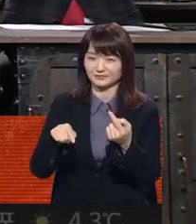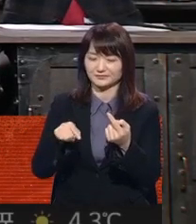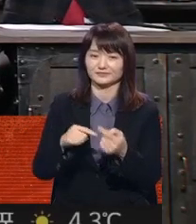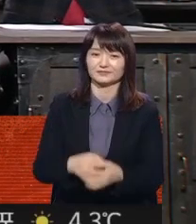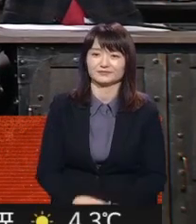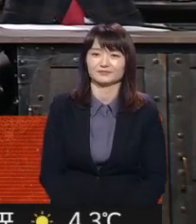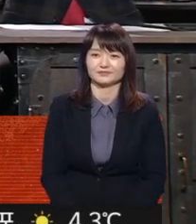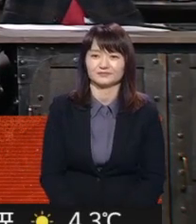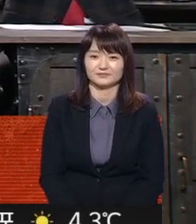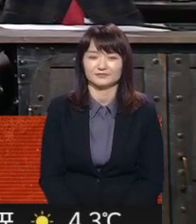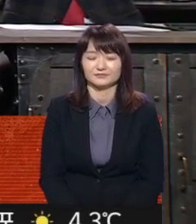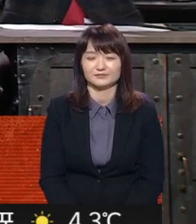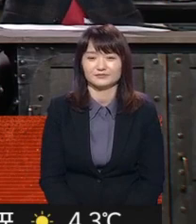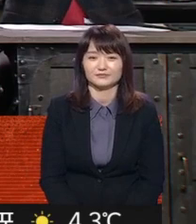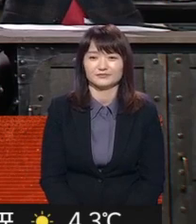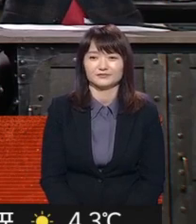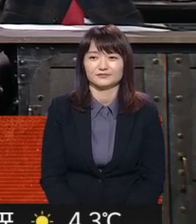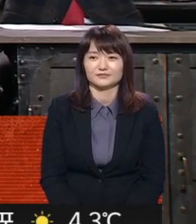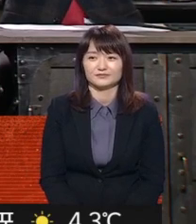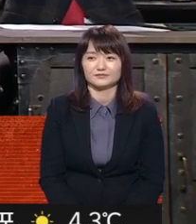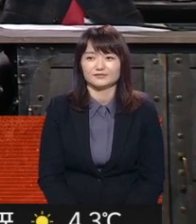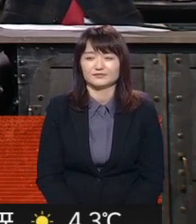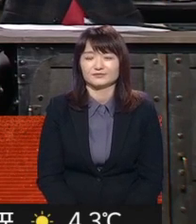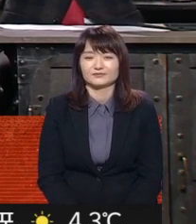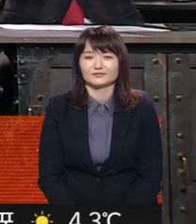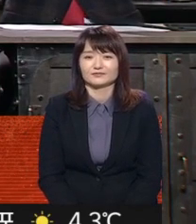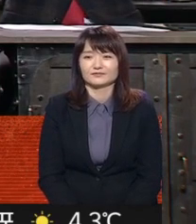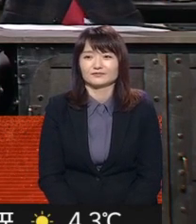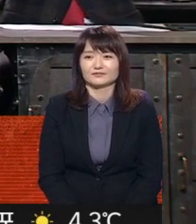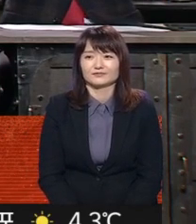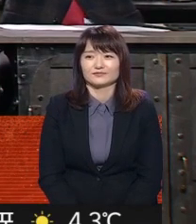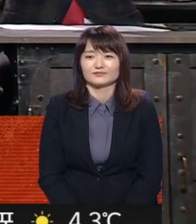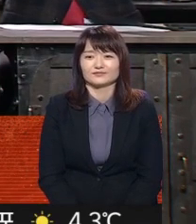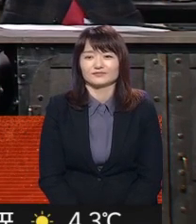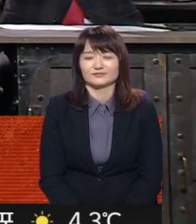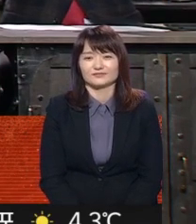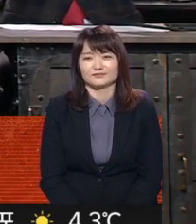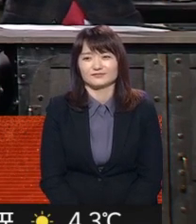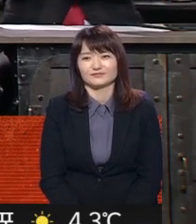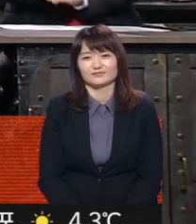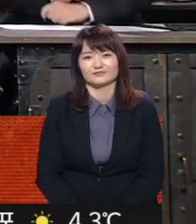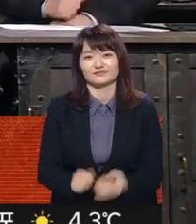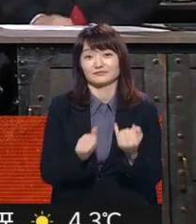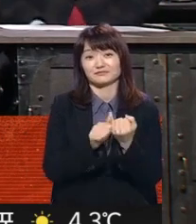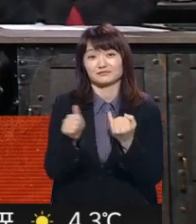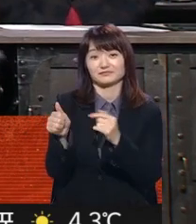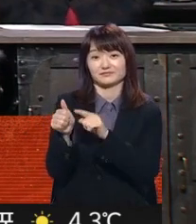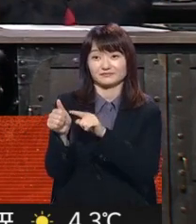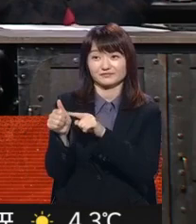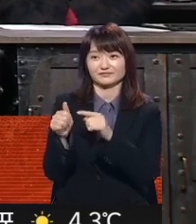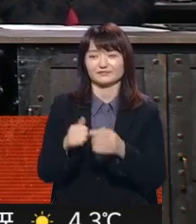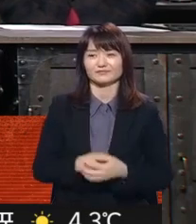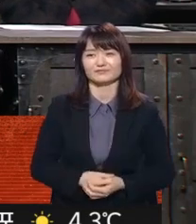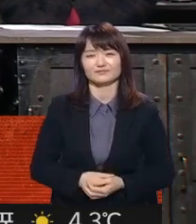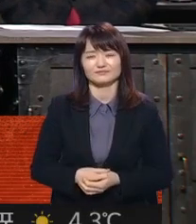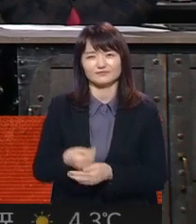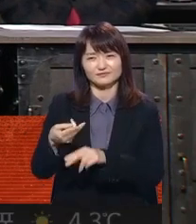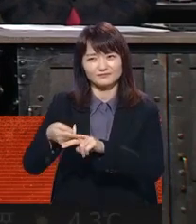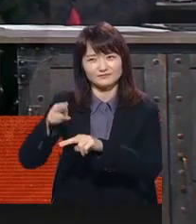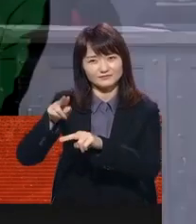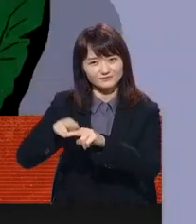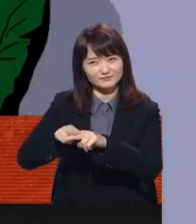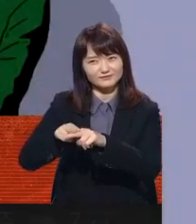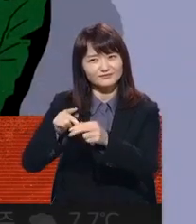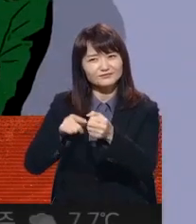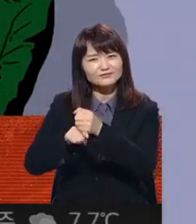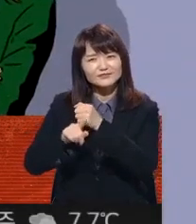예. 일단 말씀은 우리 오 교수님부터 들어볼게요. 그래서 이제 아마 저분 같은 경우는 이 선물에 대한 그 개념을